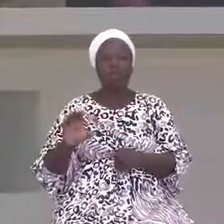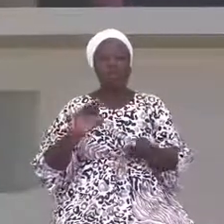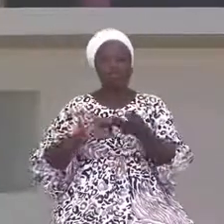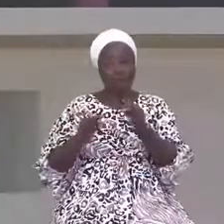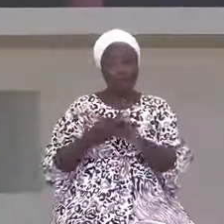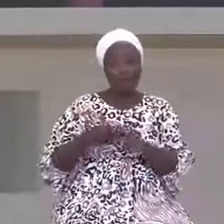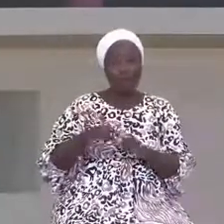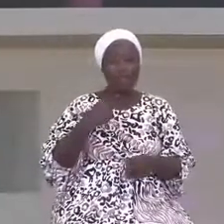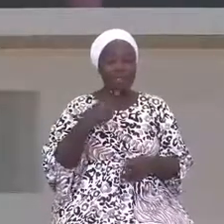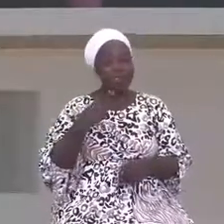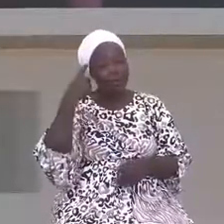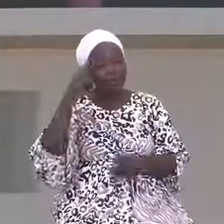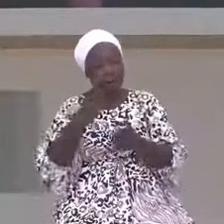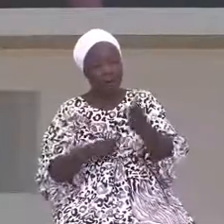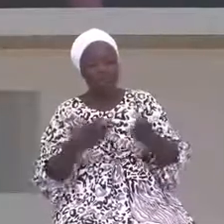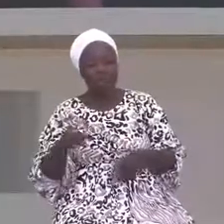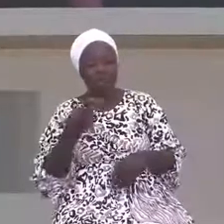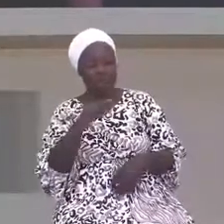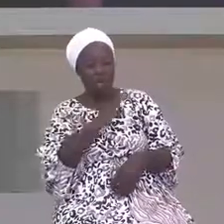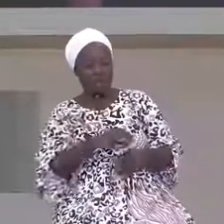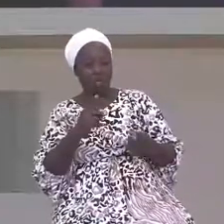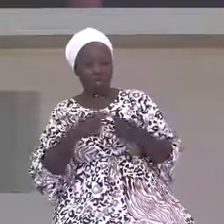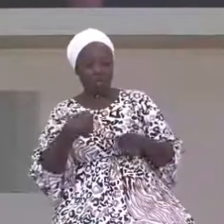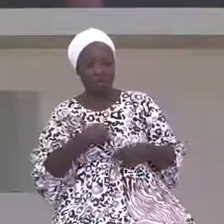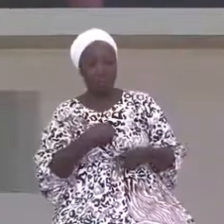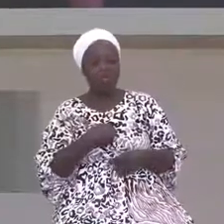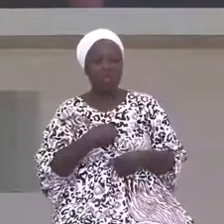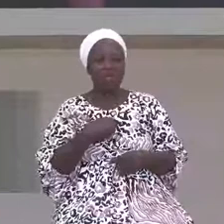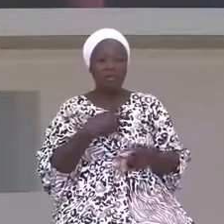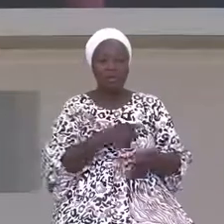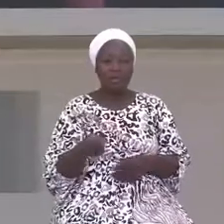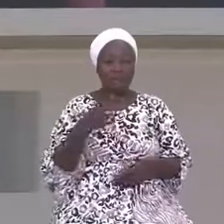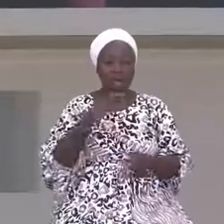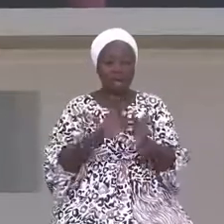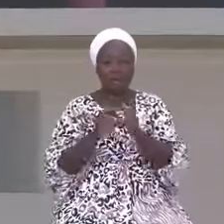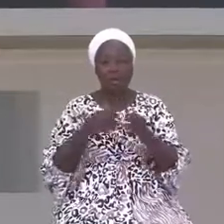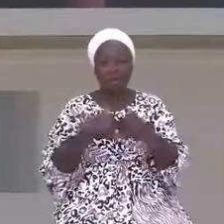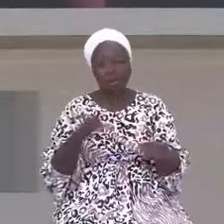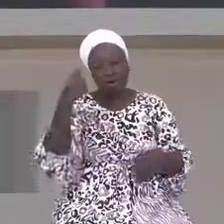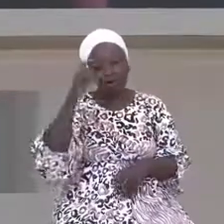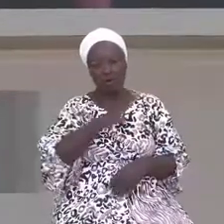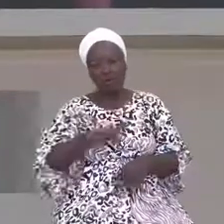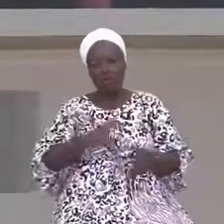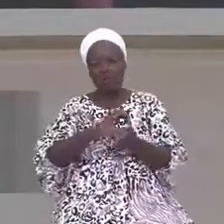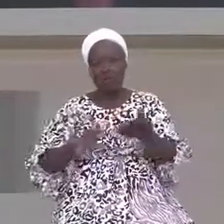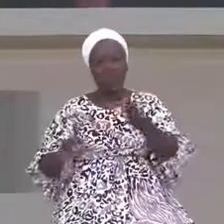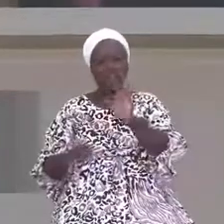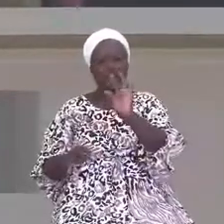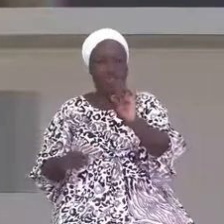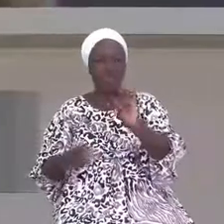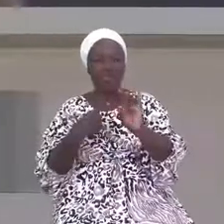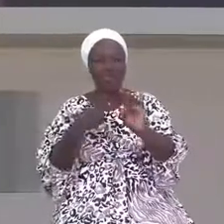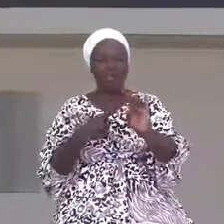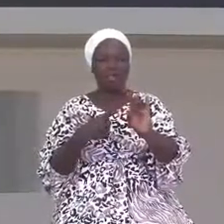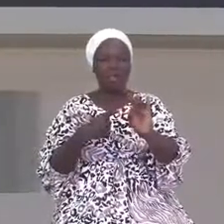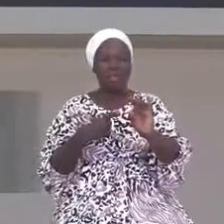des gains, je les ai regardées comme une perte à cause de Christ. Verset 8, et même, je regarde toutes